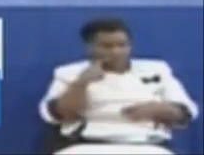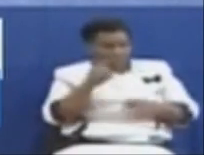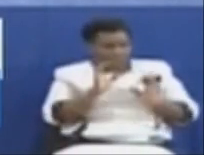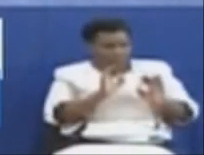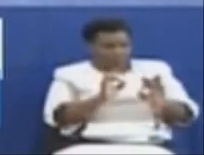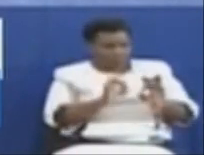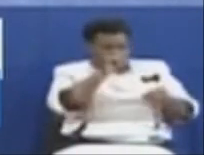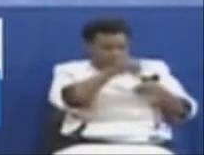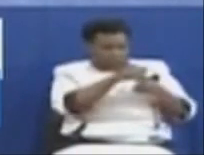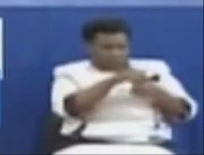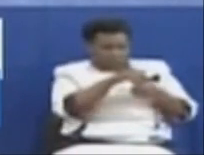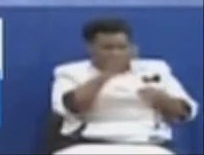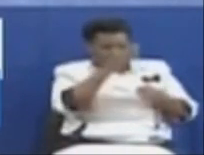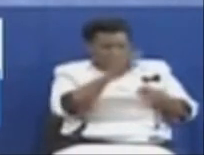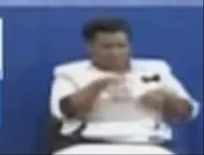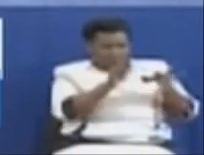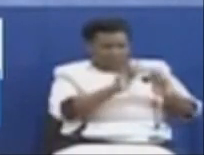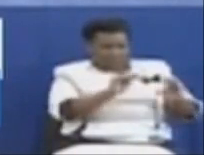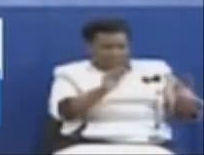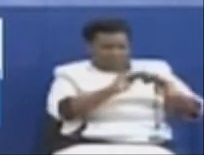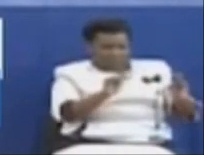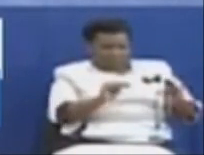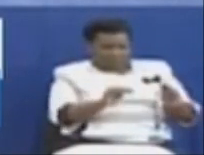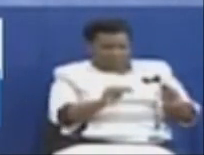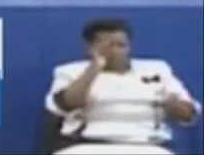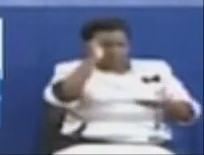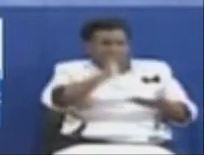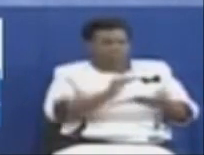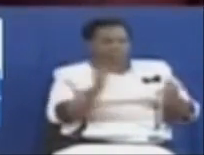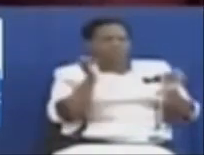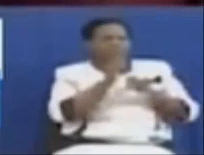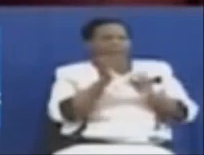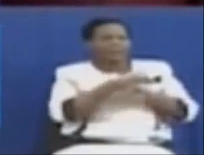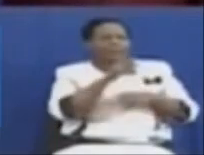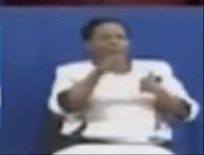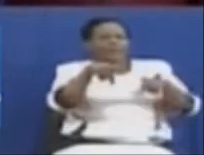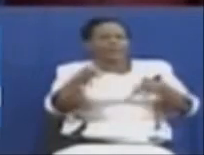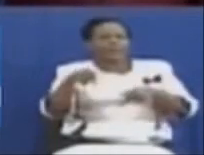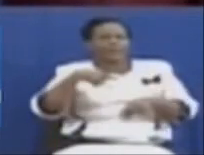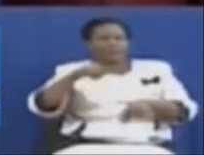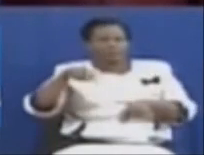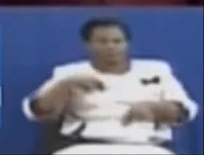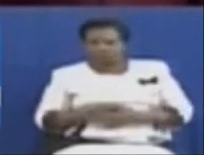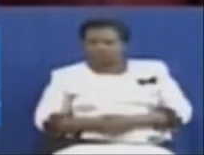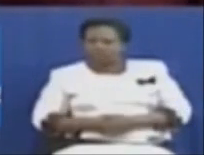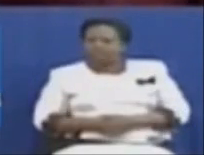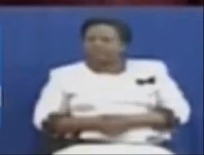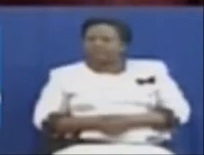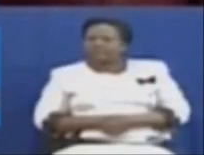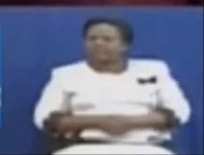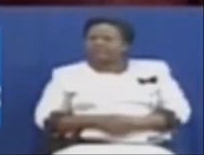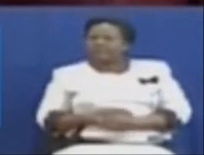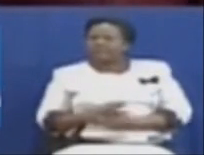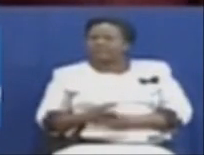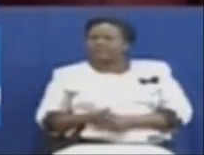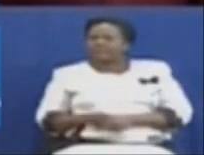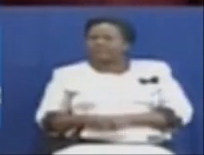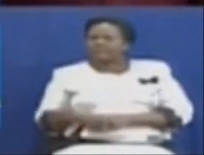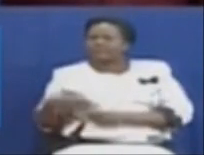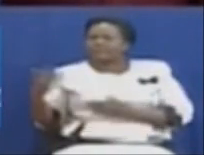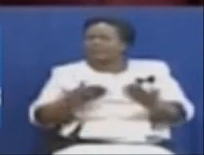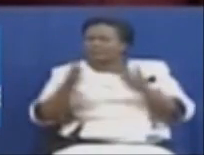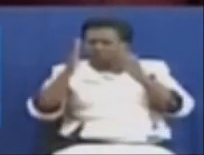Waziri, changamoto hii kama Wizara ya Ardhi pia tumeiona, kwa sababu watu wale mashauri yao mengi yanahusiana na ardhi. Pamoja na